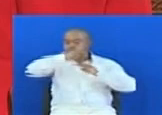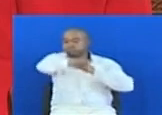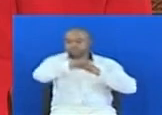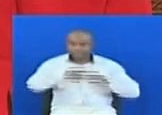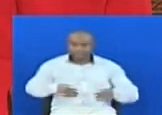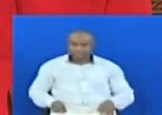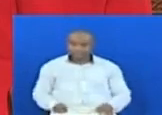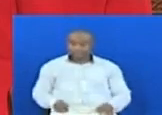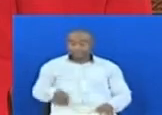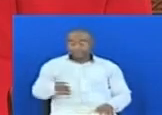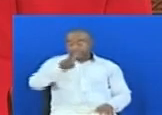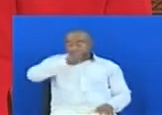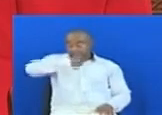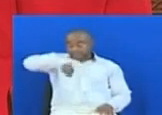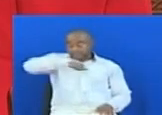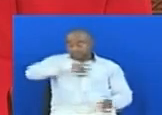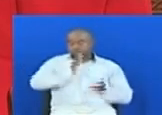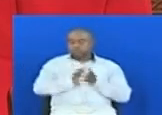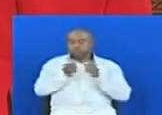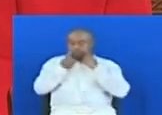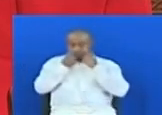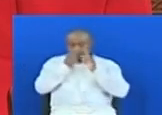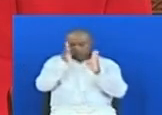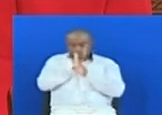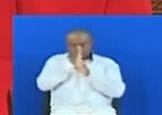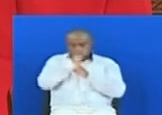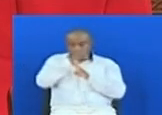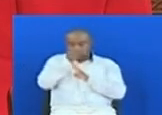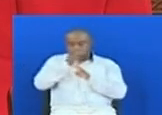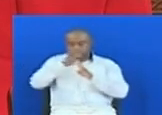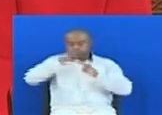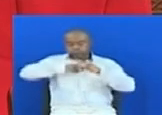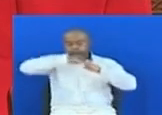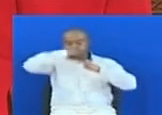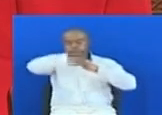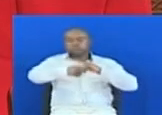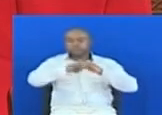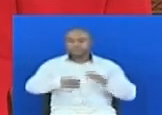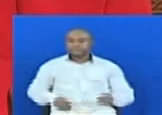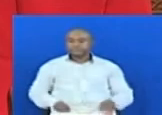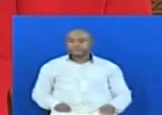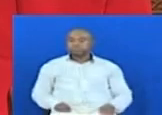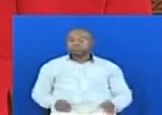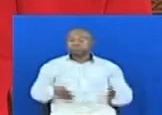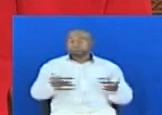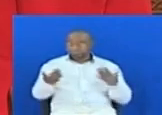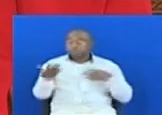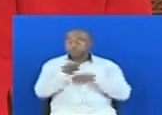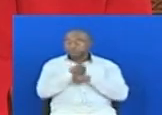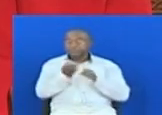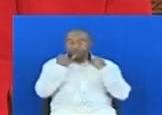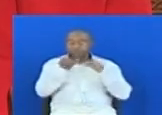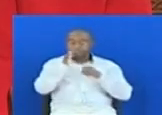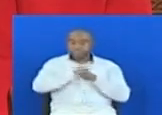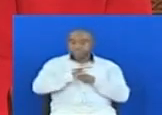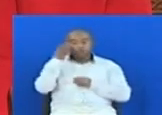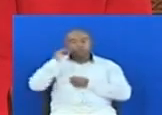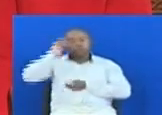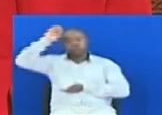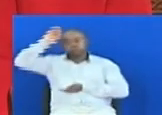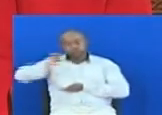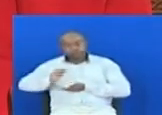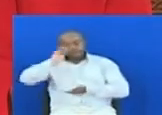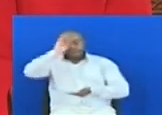sisi tunaona kila dalili ya Watanzania kuvuka. Tunapata taarifa za kupungua kwa wagonjwa, tunapata